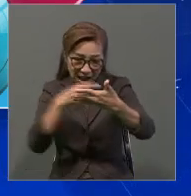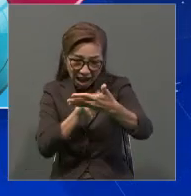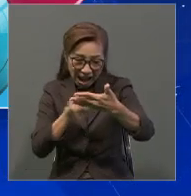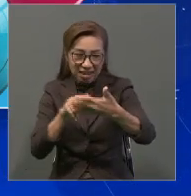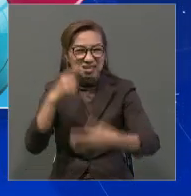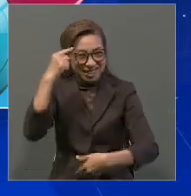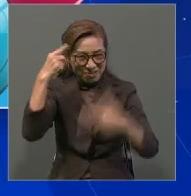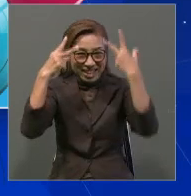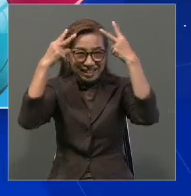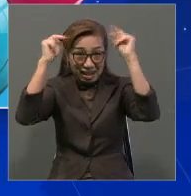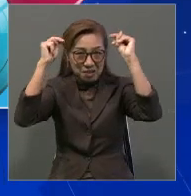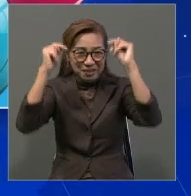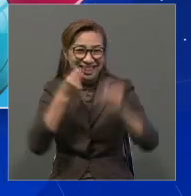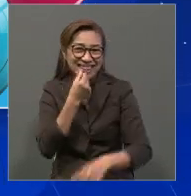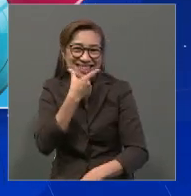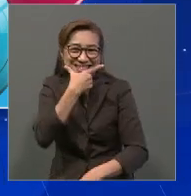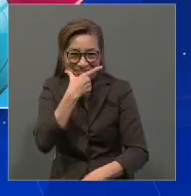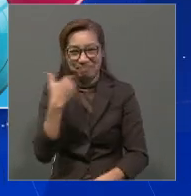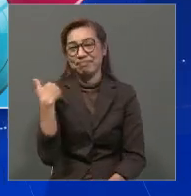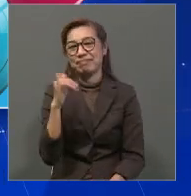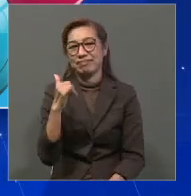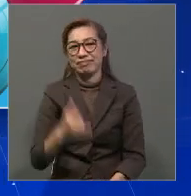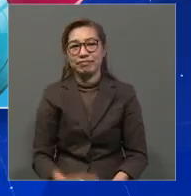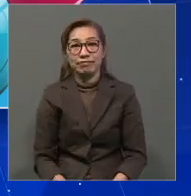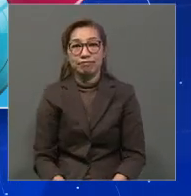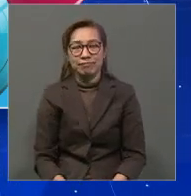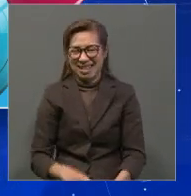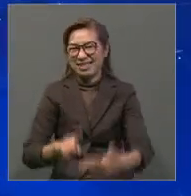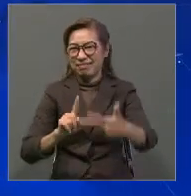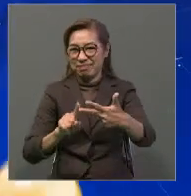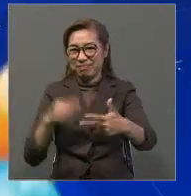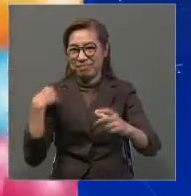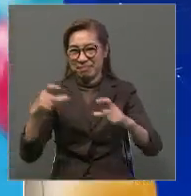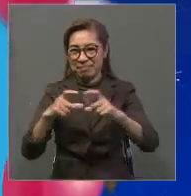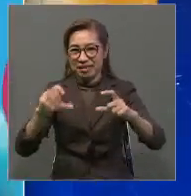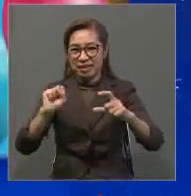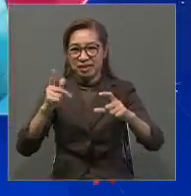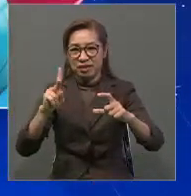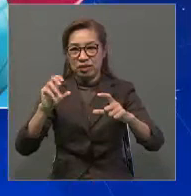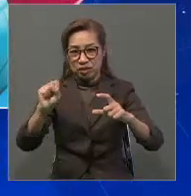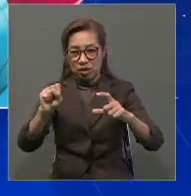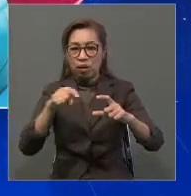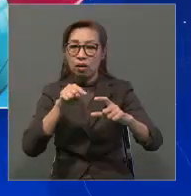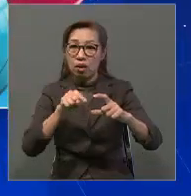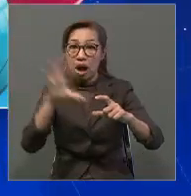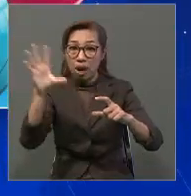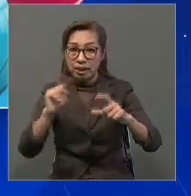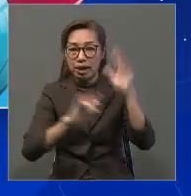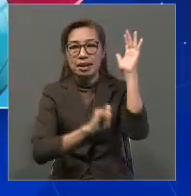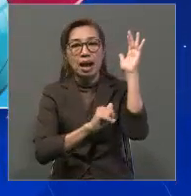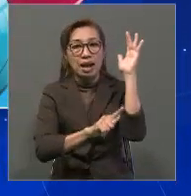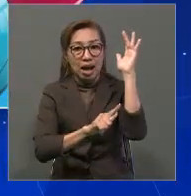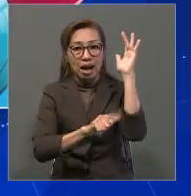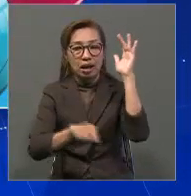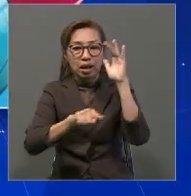อว่าท่านนายกนี่น่าจะยิ้มแก้มปริเลยนะคะ พาไปดูอีกหนึ่งตัวอย่างค่ะเป็นสคส.จากน้องที่ส่งมาจากจังหวัดยะลาน